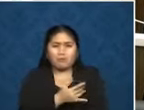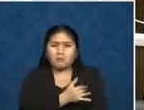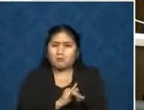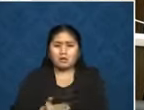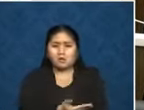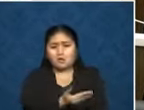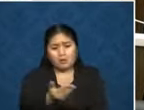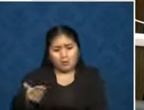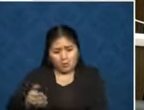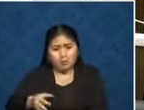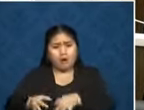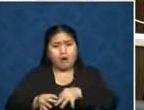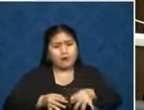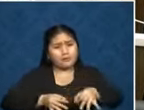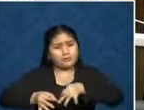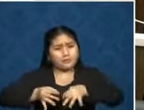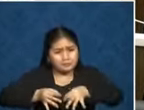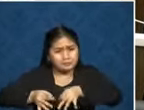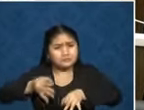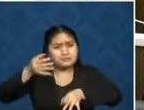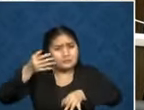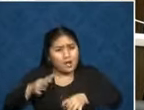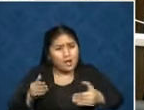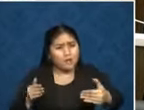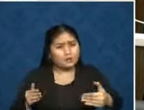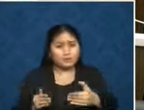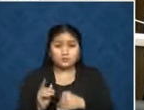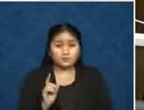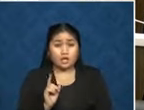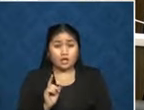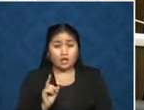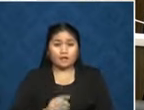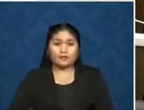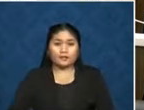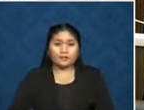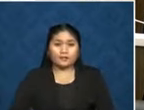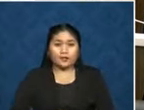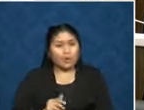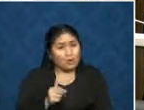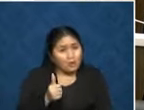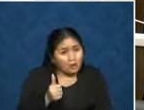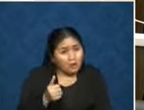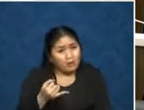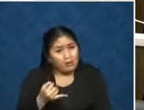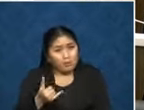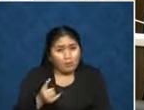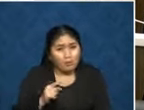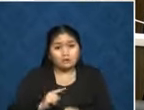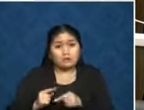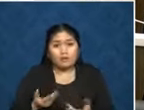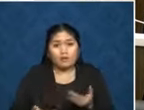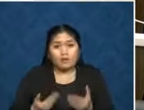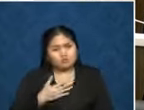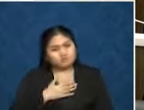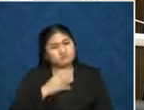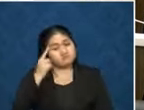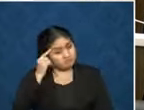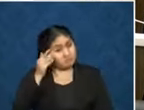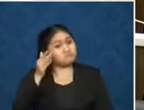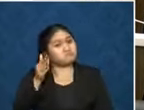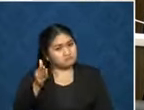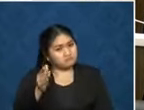าชิกหลายท่านก็ได้อภิปรายเรื่องนี้ในแง่ของทั้งข้อดีข้อเสียนะครับแต่ผมคิดว่าในอนาคตข้